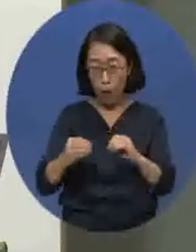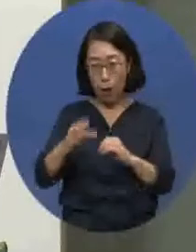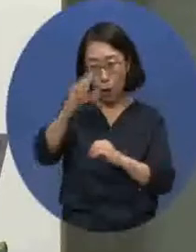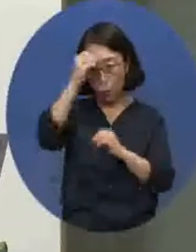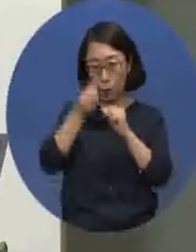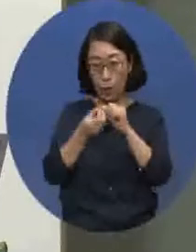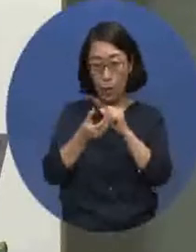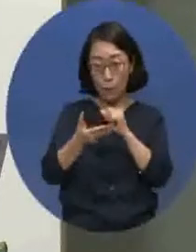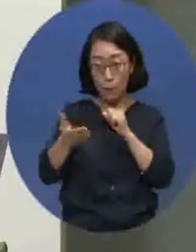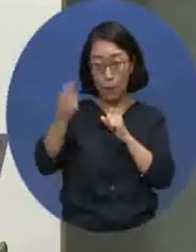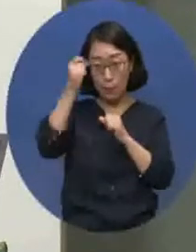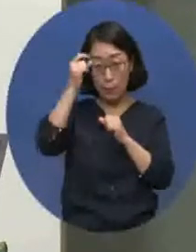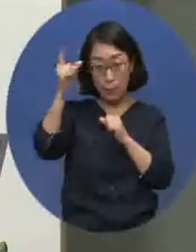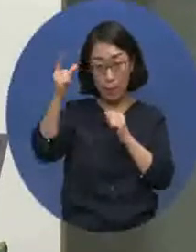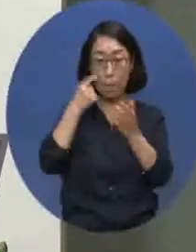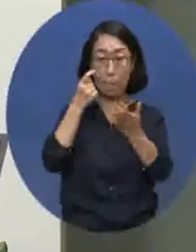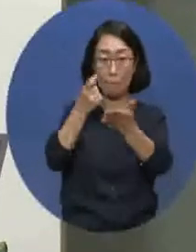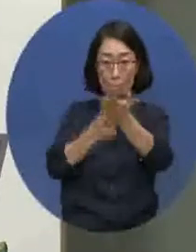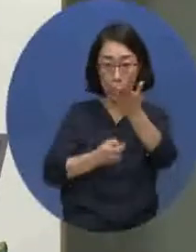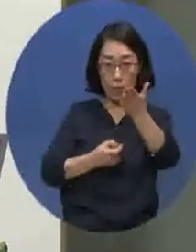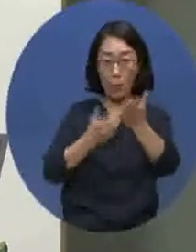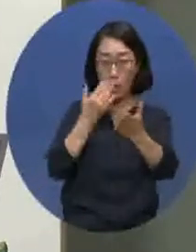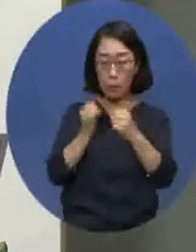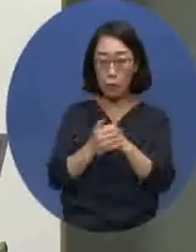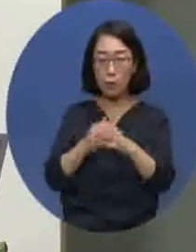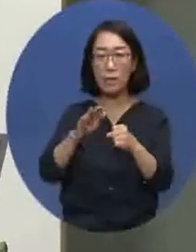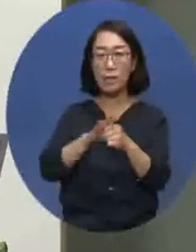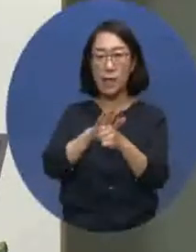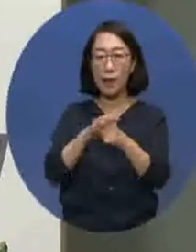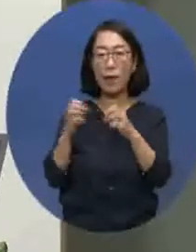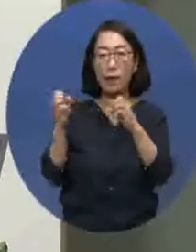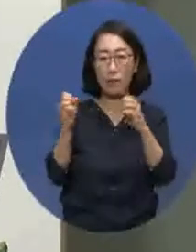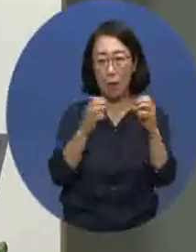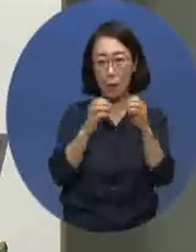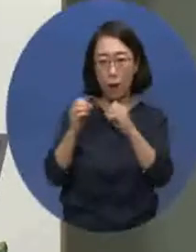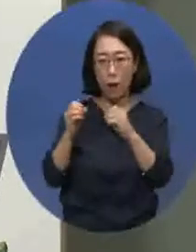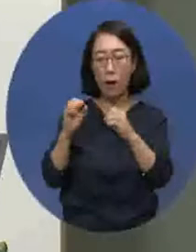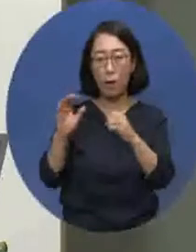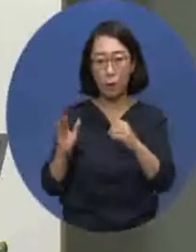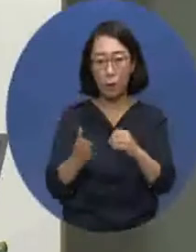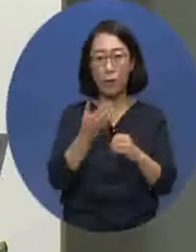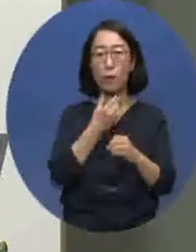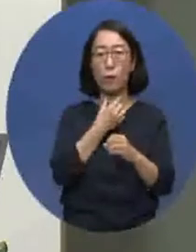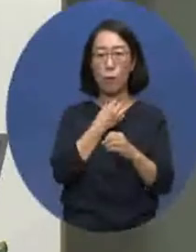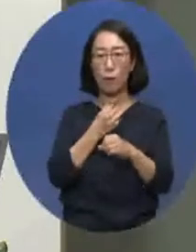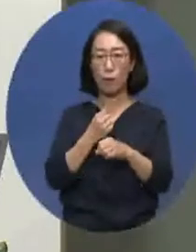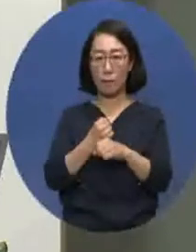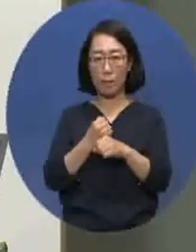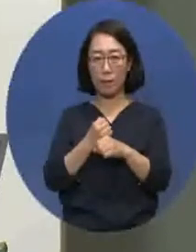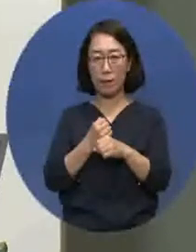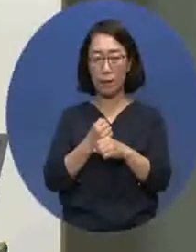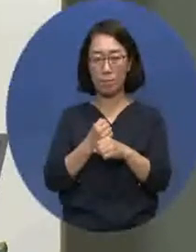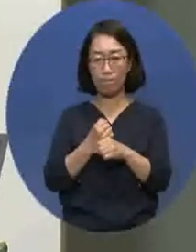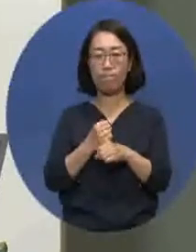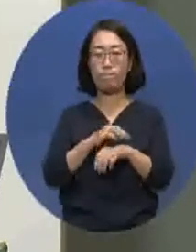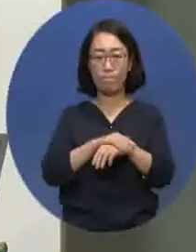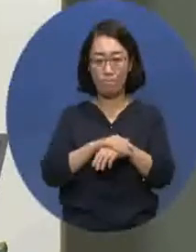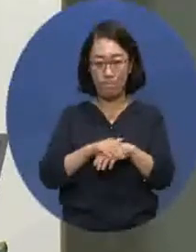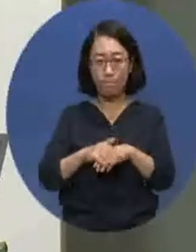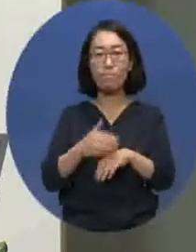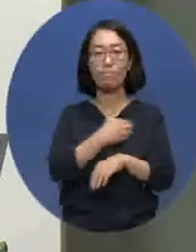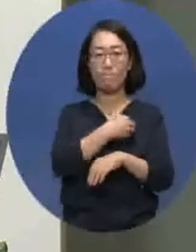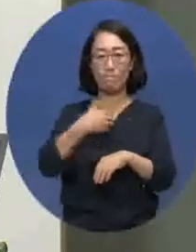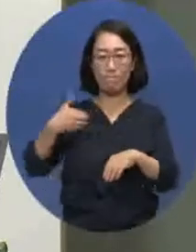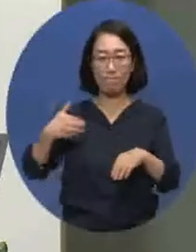지혜를 얻을 수 있는 그런 사랑의 대화가 이루어지는 시간이라고 저희가 차 보호하고 있습니다